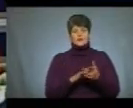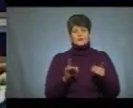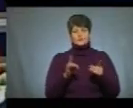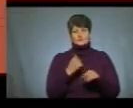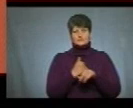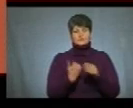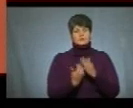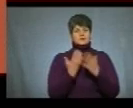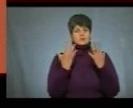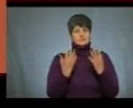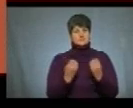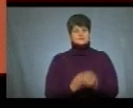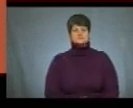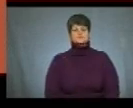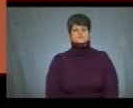дня.